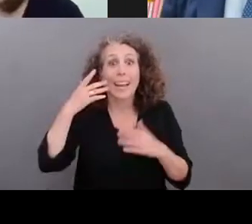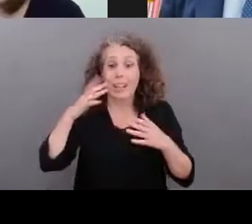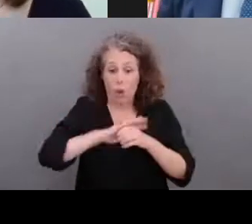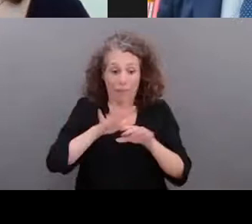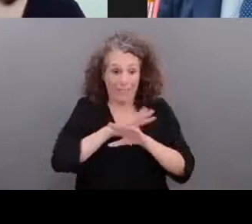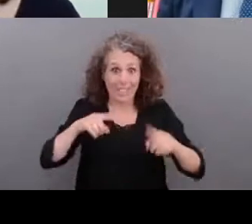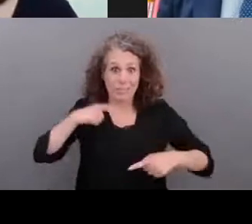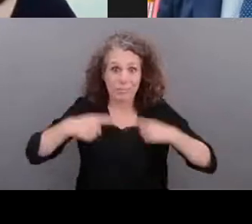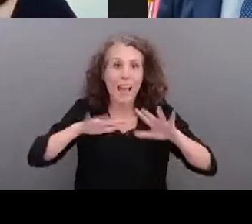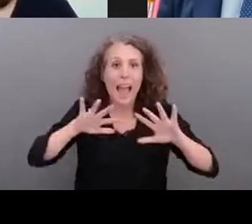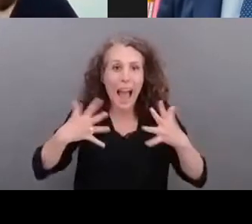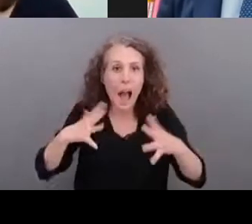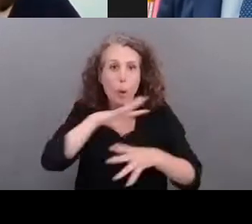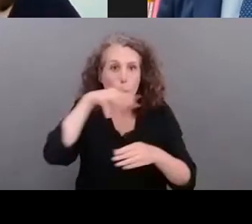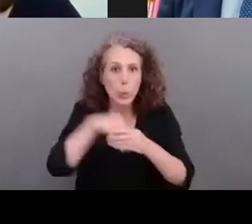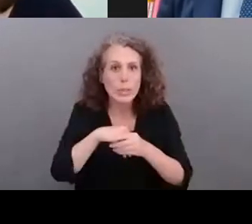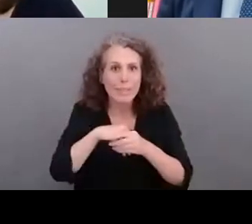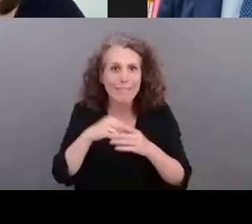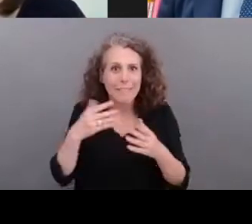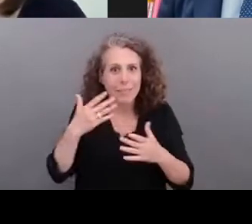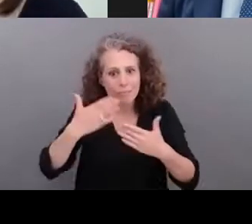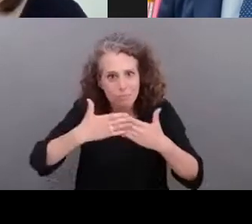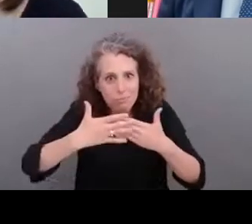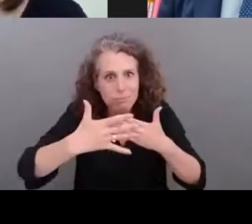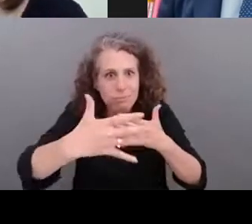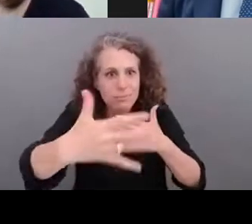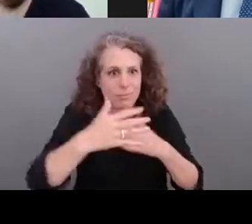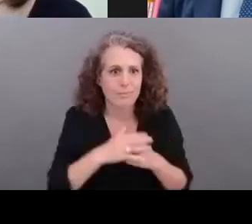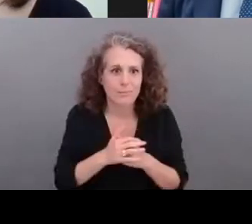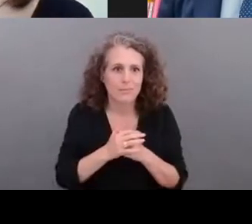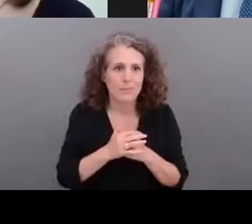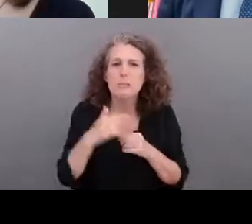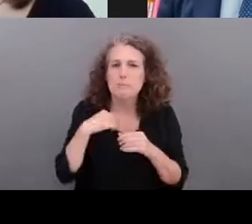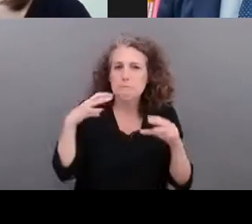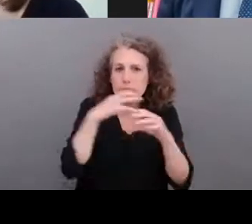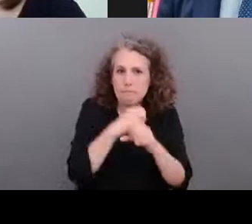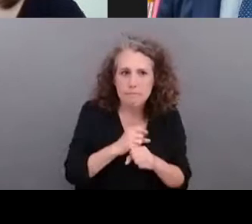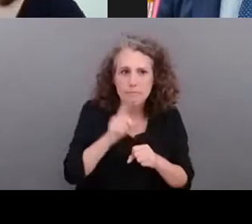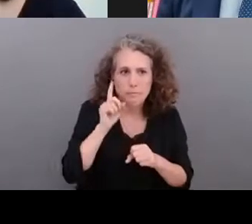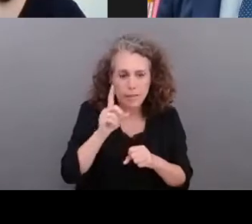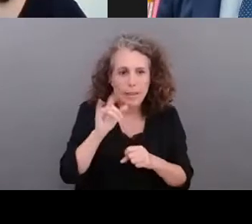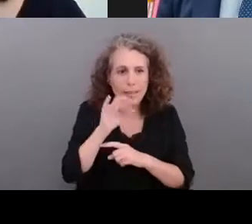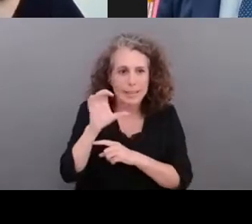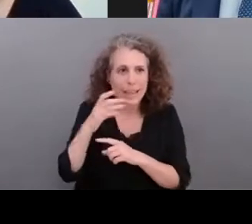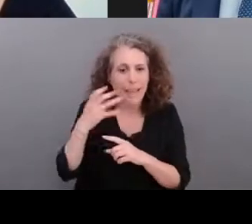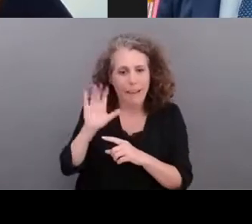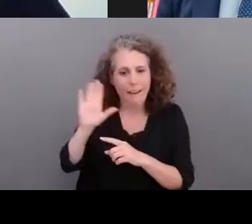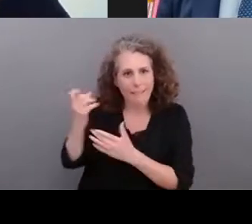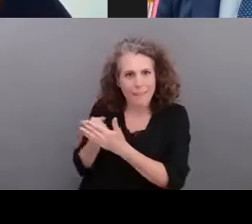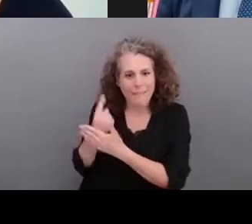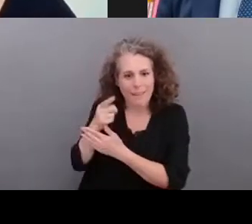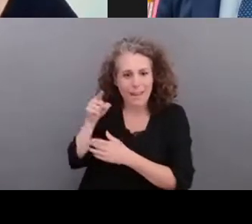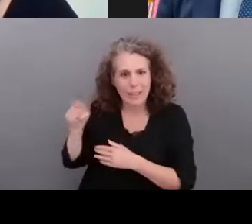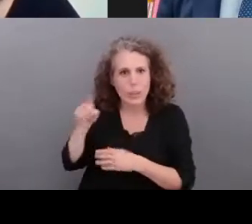mieux reconstruire de manière plus inclusive. J'arrête ma présentation ici et je vous invite à consulter